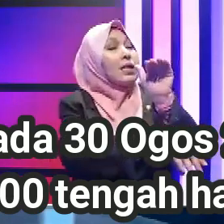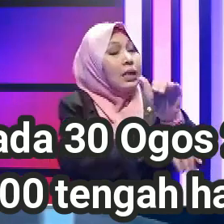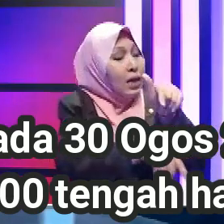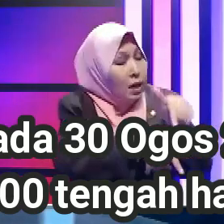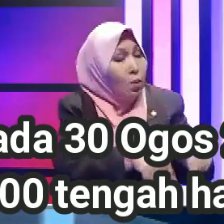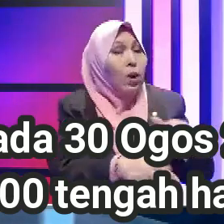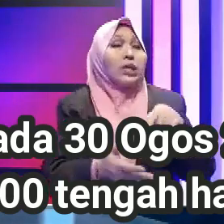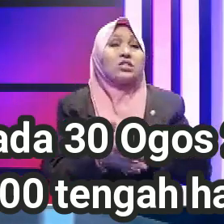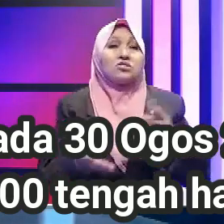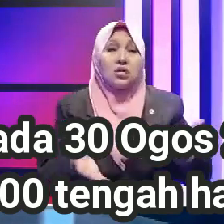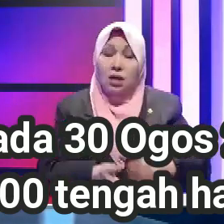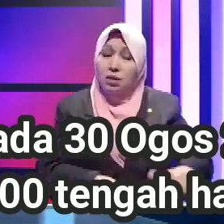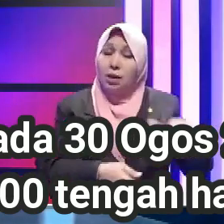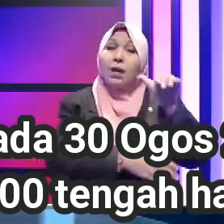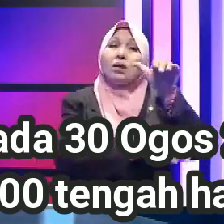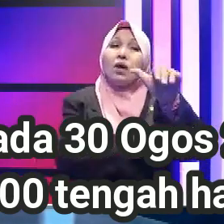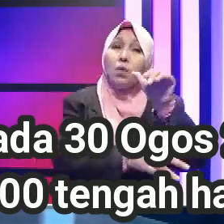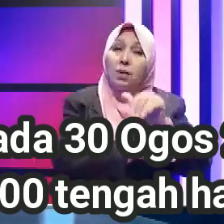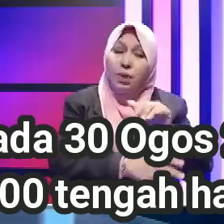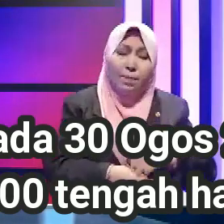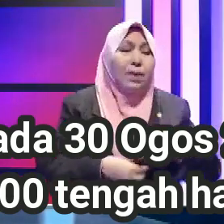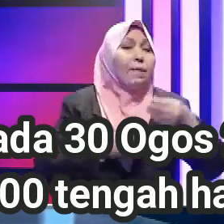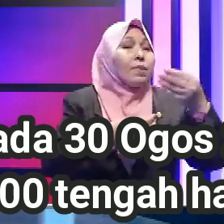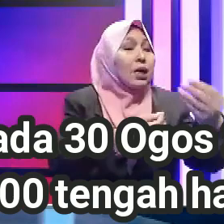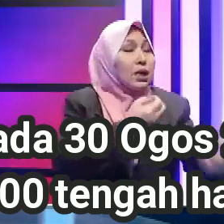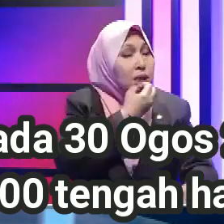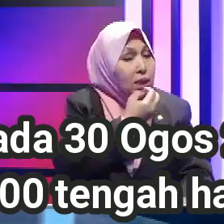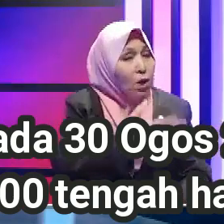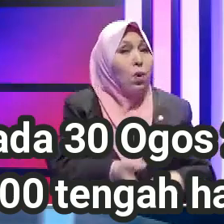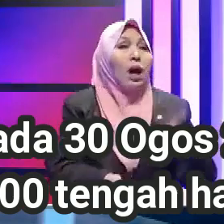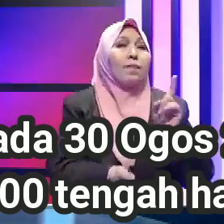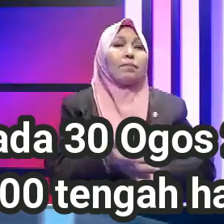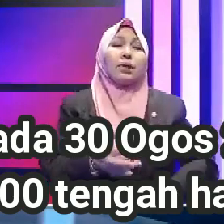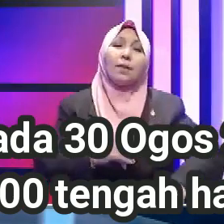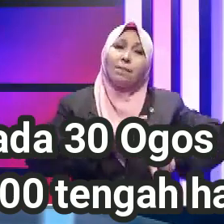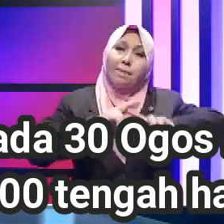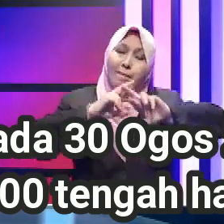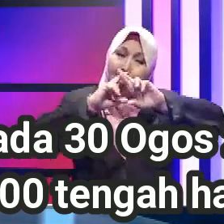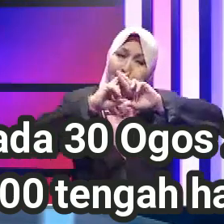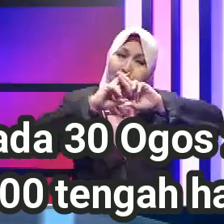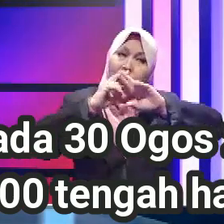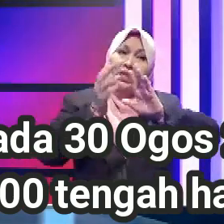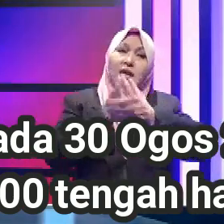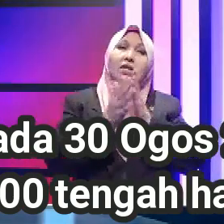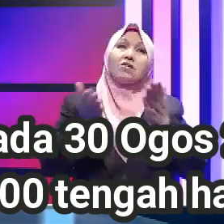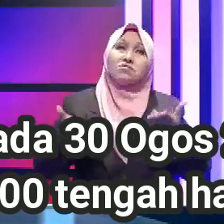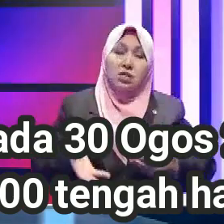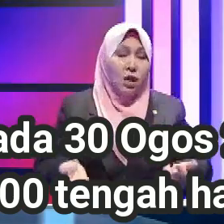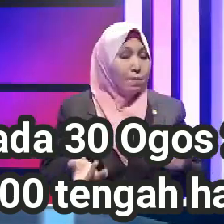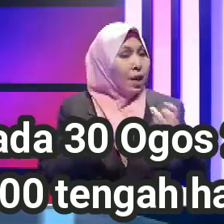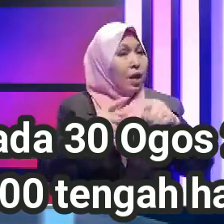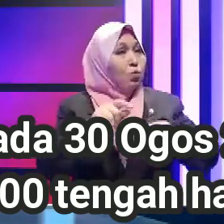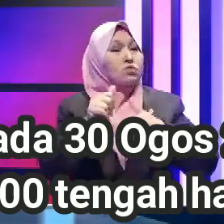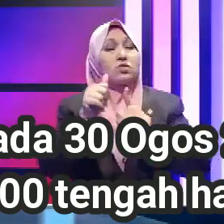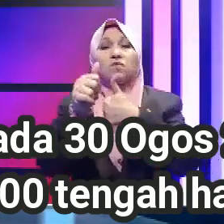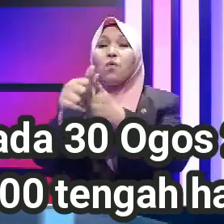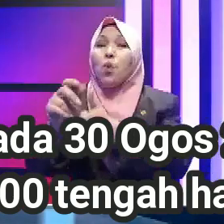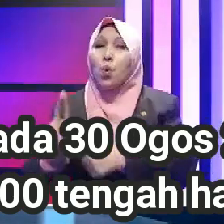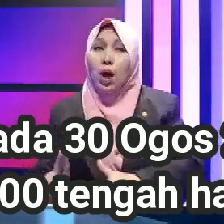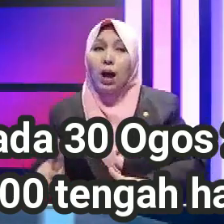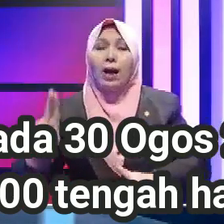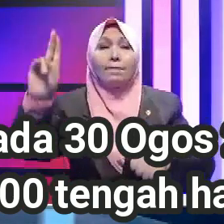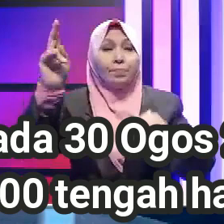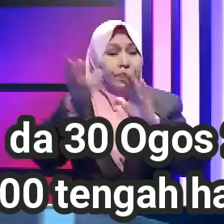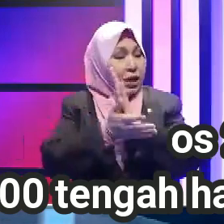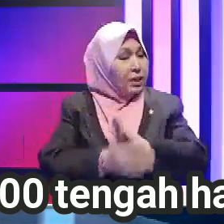disinilah Agan tuh yang bermaksud memberitahu aku yang rasio sumac sudnya berlakunya follow-up Nabi